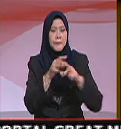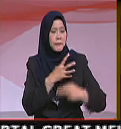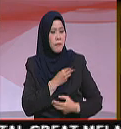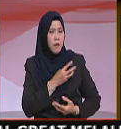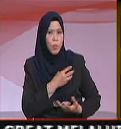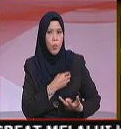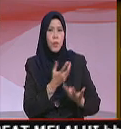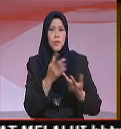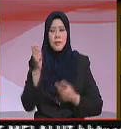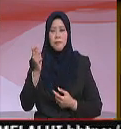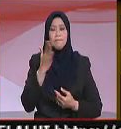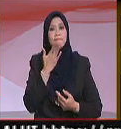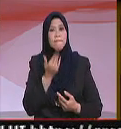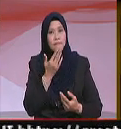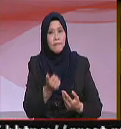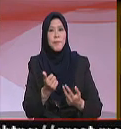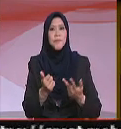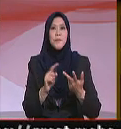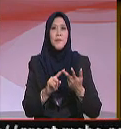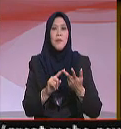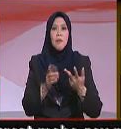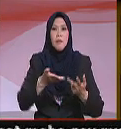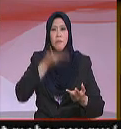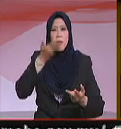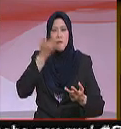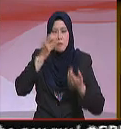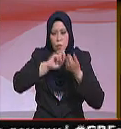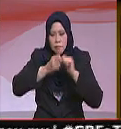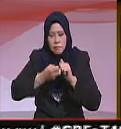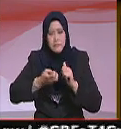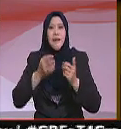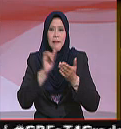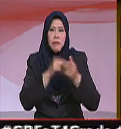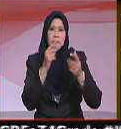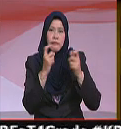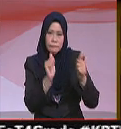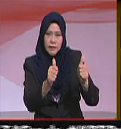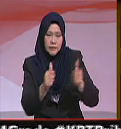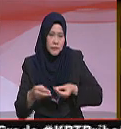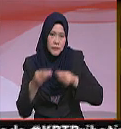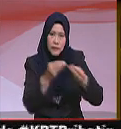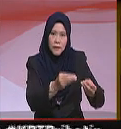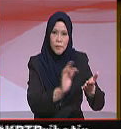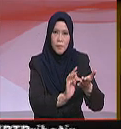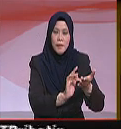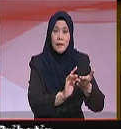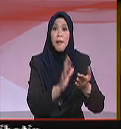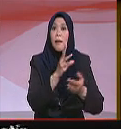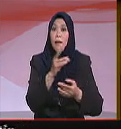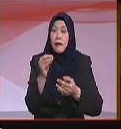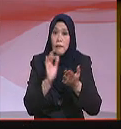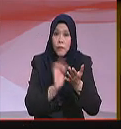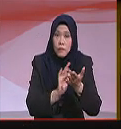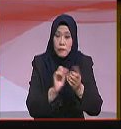jantung, diabetes, penyakit pernafasan kronik dan sebagainya. Dan seterusnya, vaksin ini juga